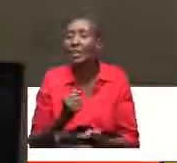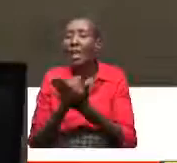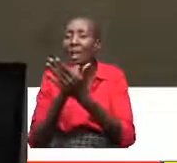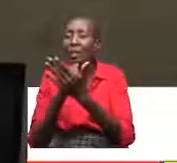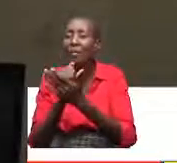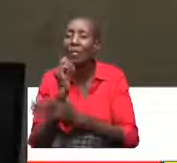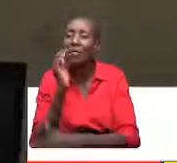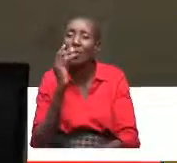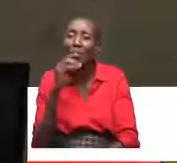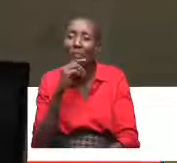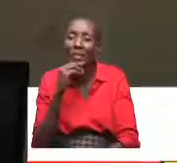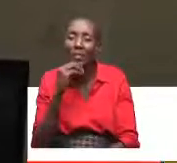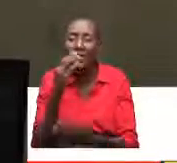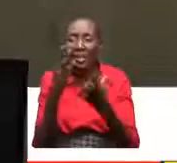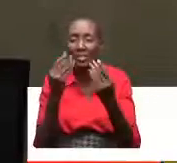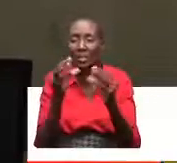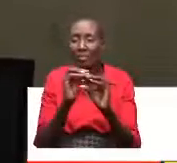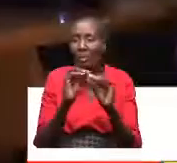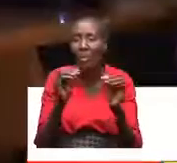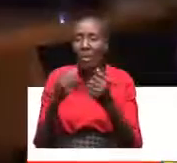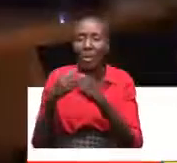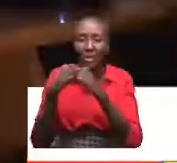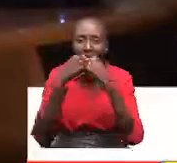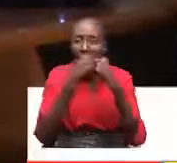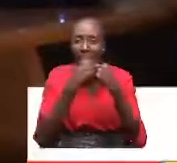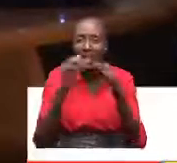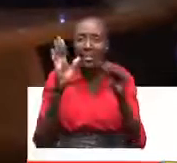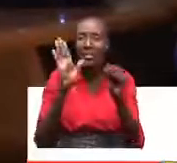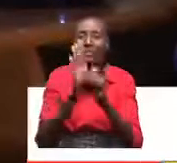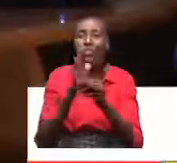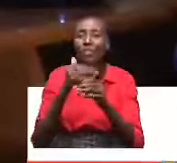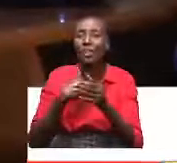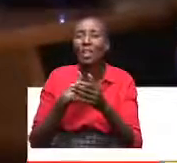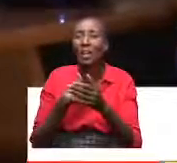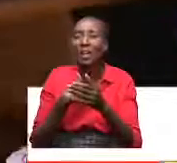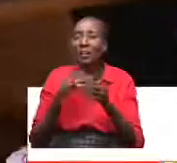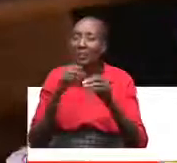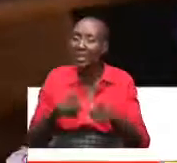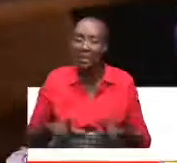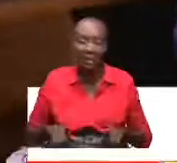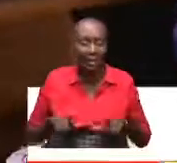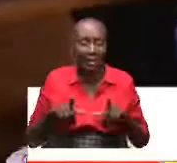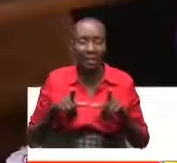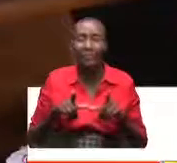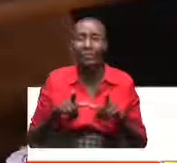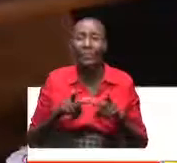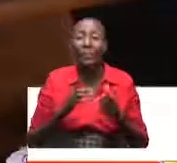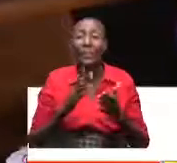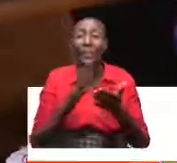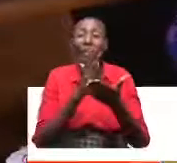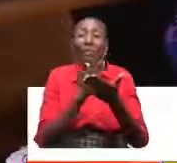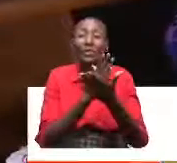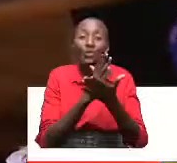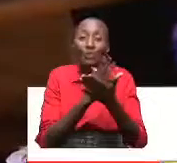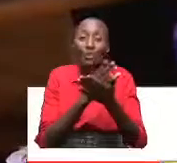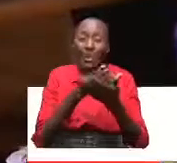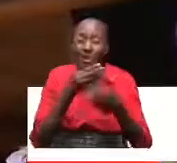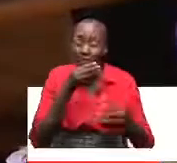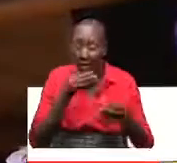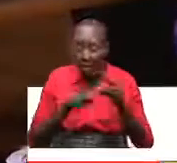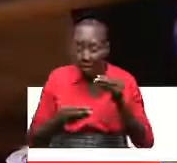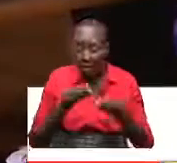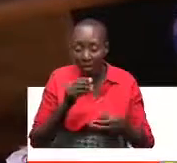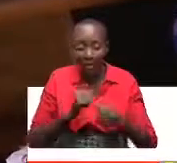haijakuwa rahisi. Amekumbana na panda shuka ya kila nui, ugumu wa maisha. Kwa kweli ukiwa na ulemavu unahitaji